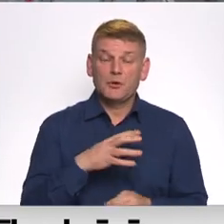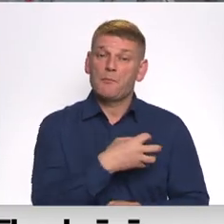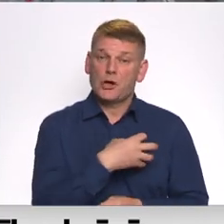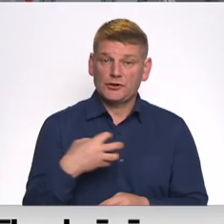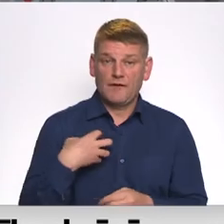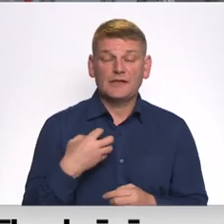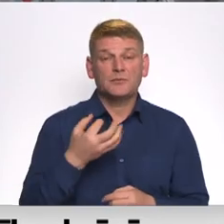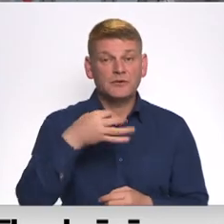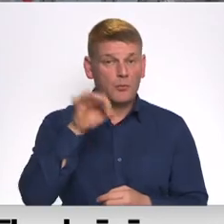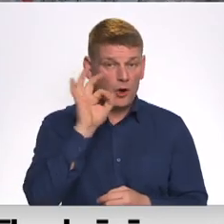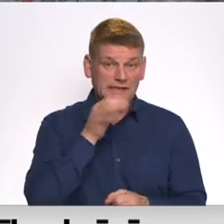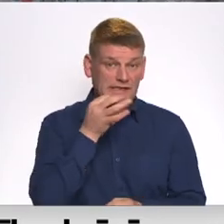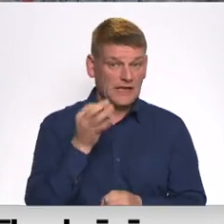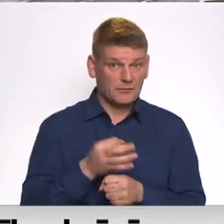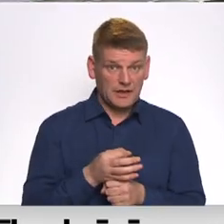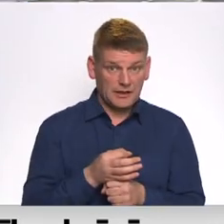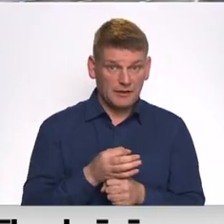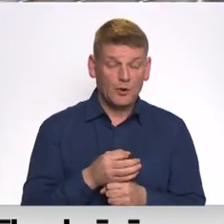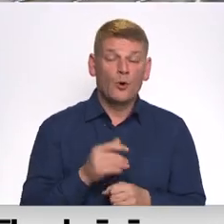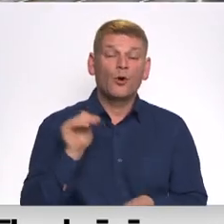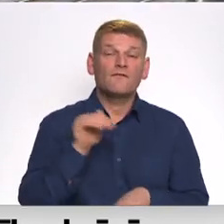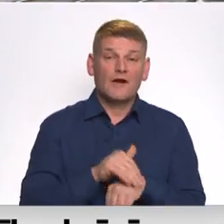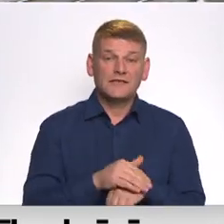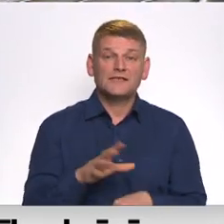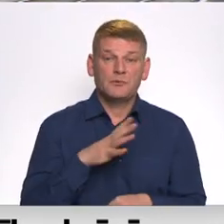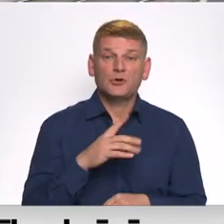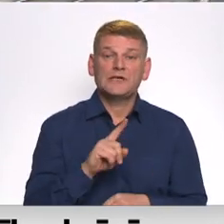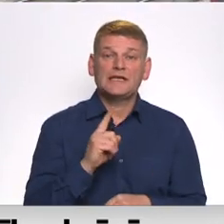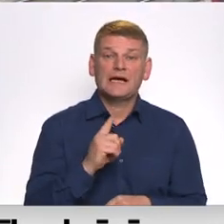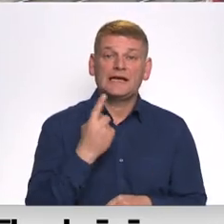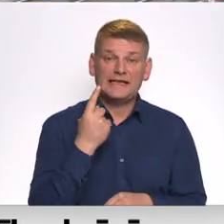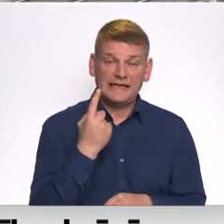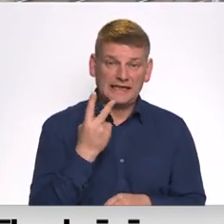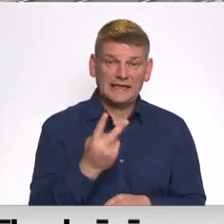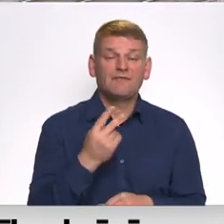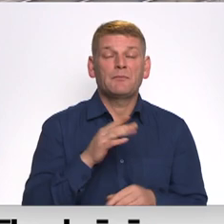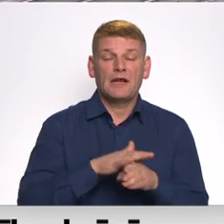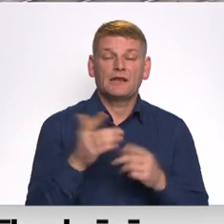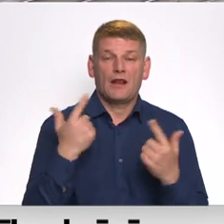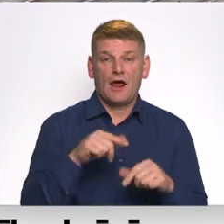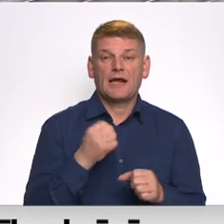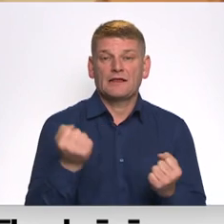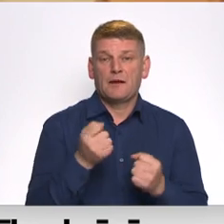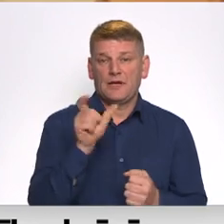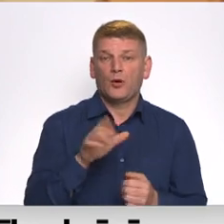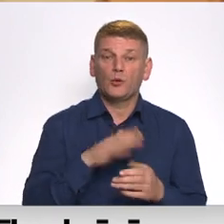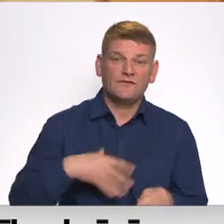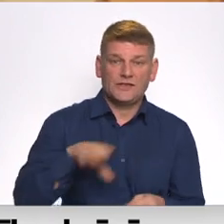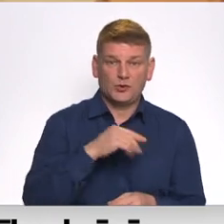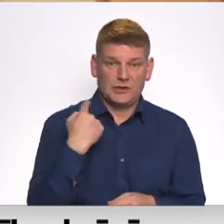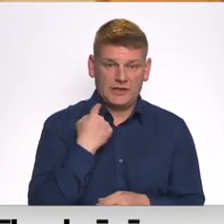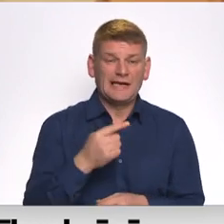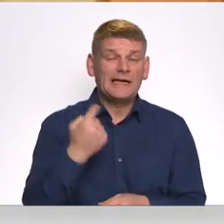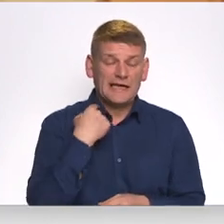pašvaldības policijas atbildībā, un faktiski bijuši tikai divi pilna laika darbinieki uz visu Rīgu. Rīgas